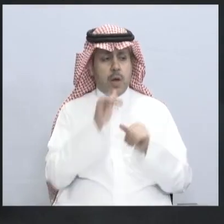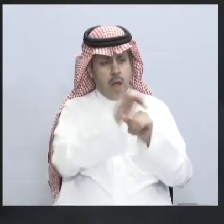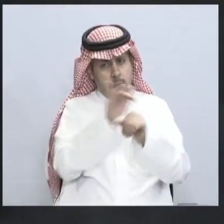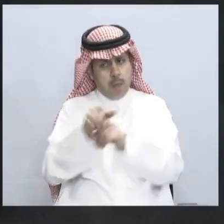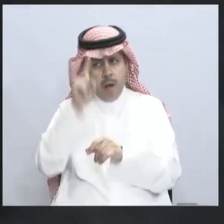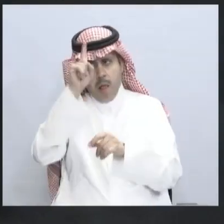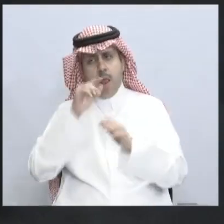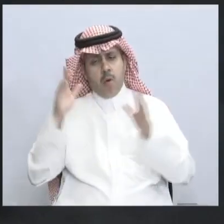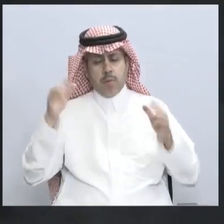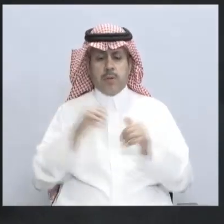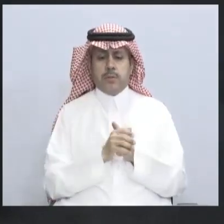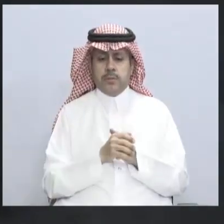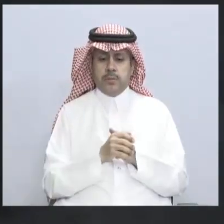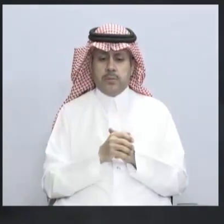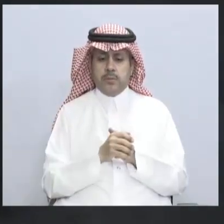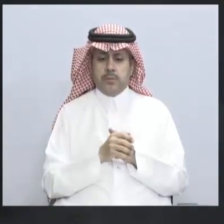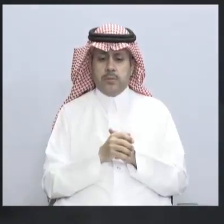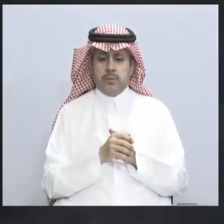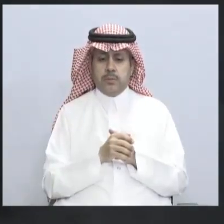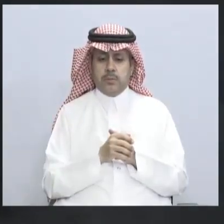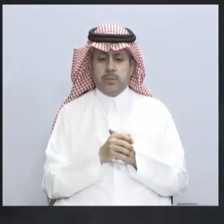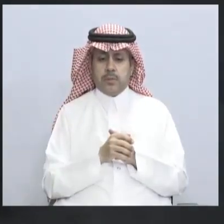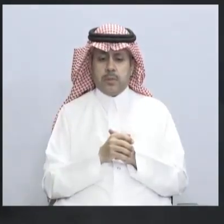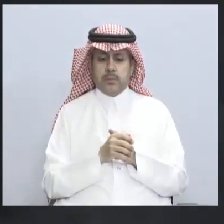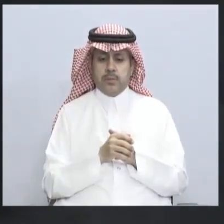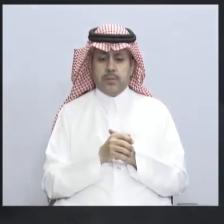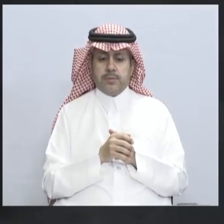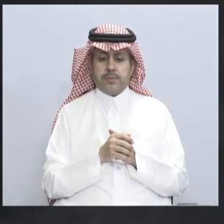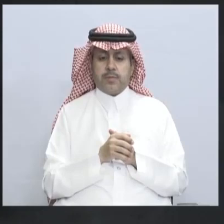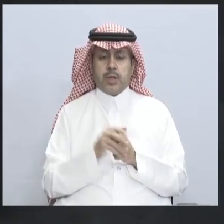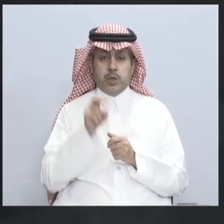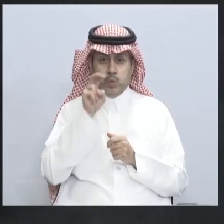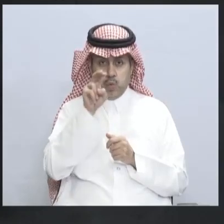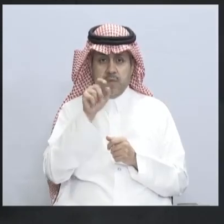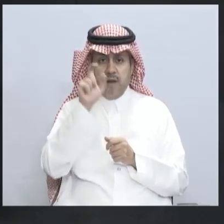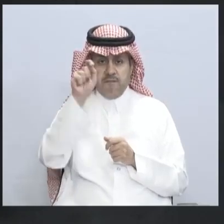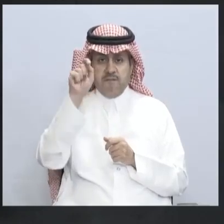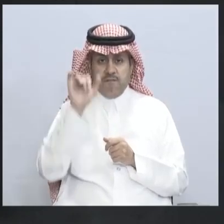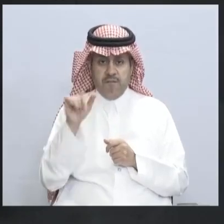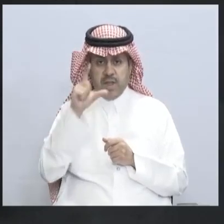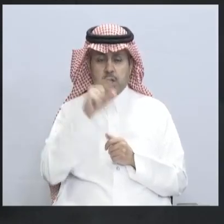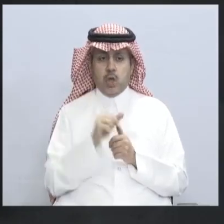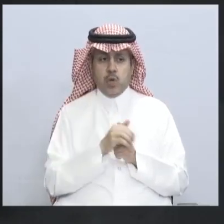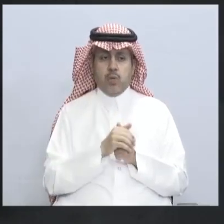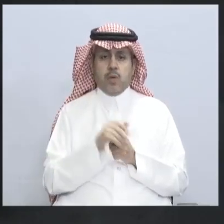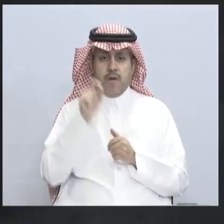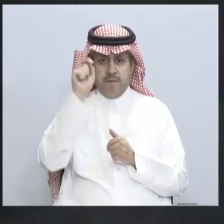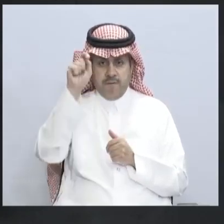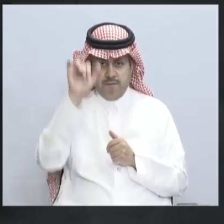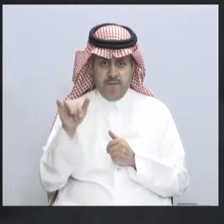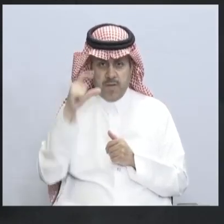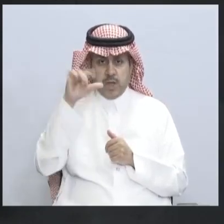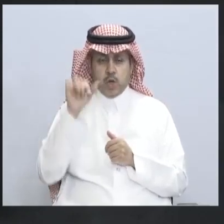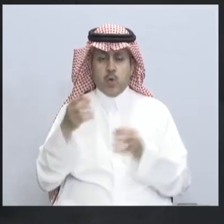الاخرين ناتي الان يا ابنائي الطلاب الى هذا المقطع التعليمي المفيد الذي